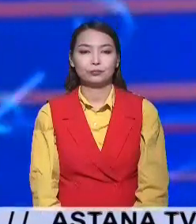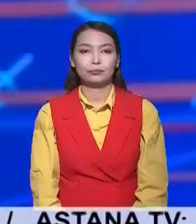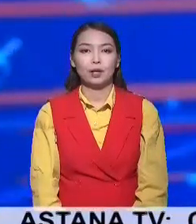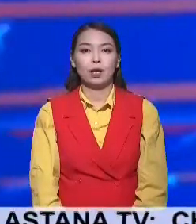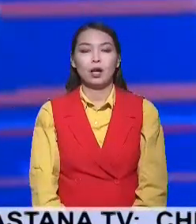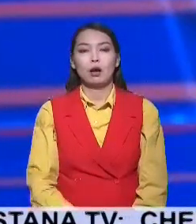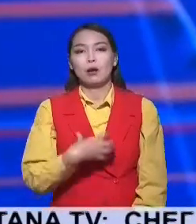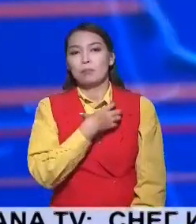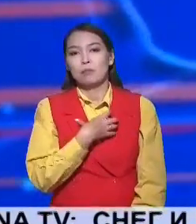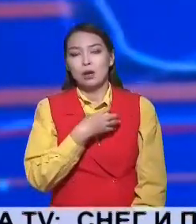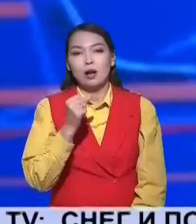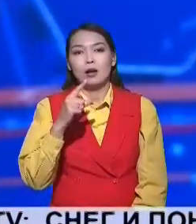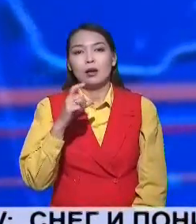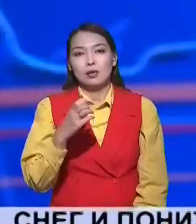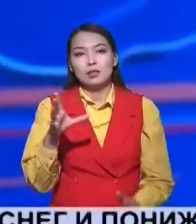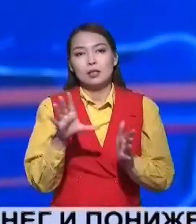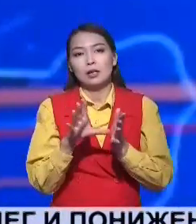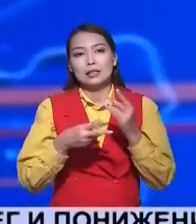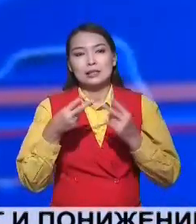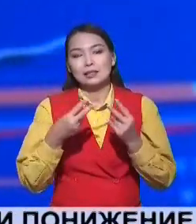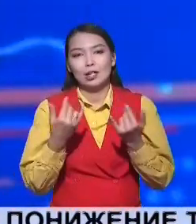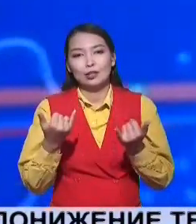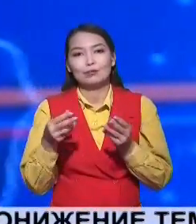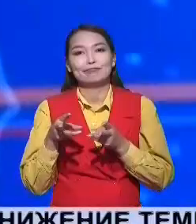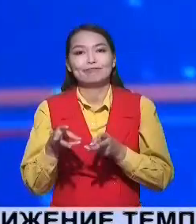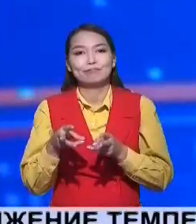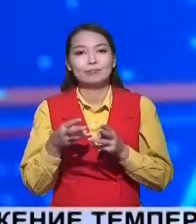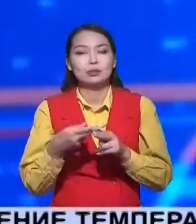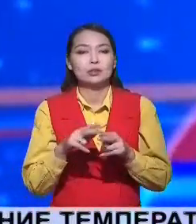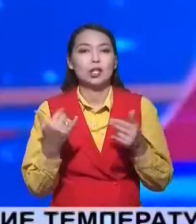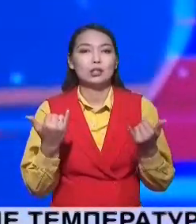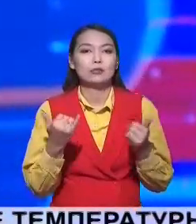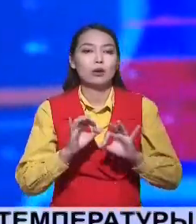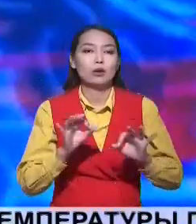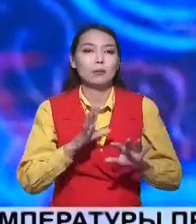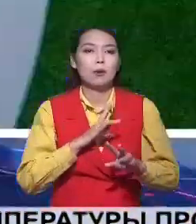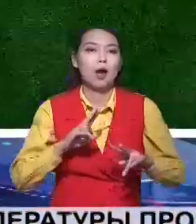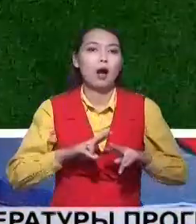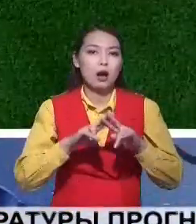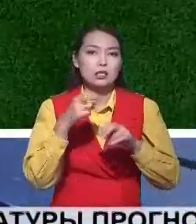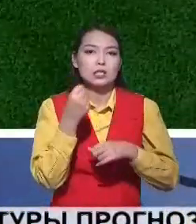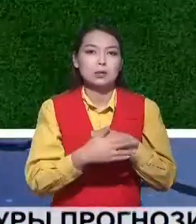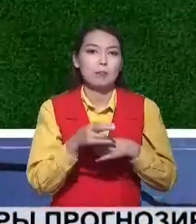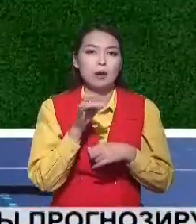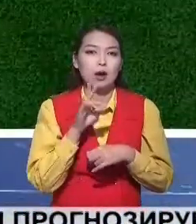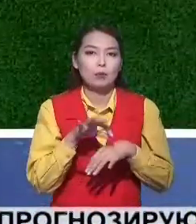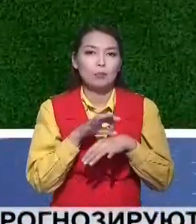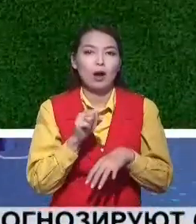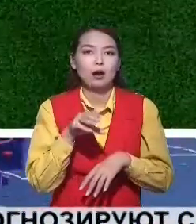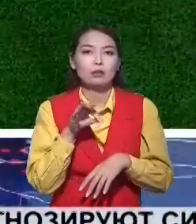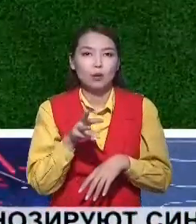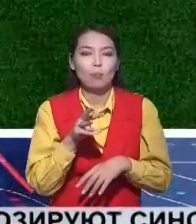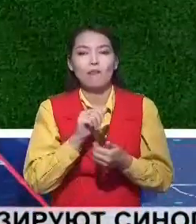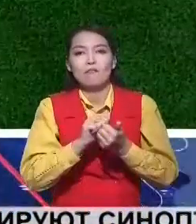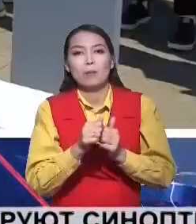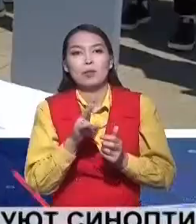Преимущества атомной энергии по сравнению с традиционными источниками продемонстрировали сегодня в Астане. В Центральном парке прошла акция «Атом в обмен на уголь».